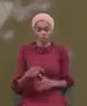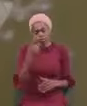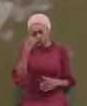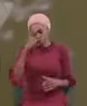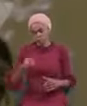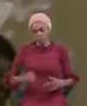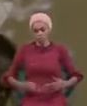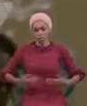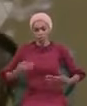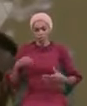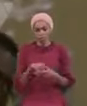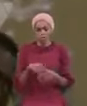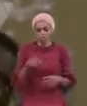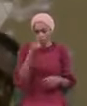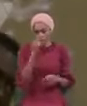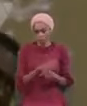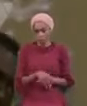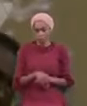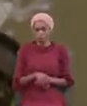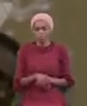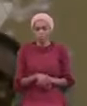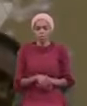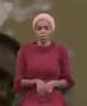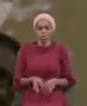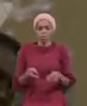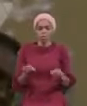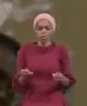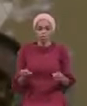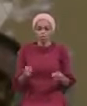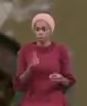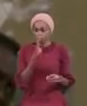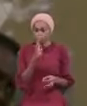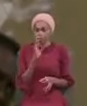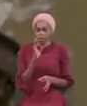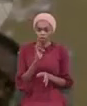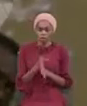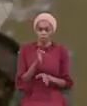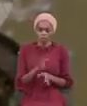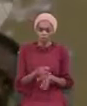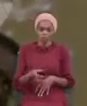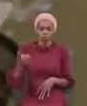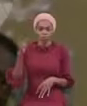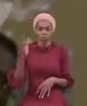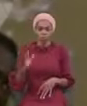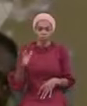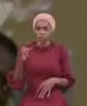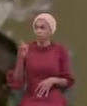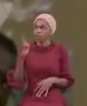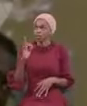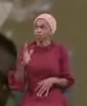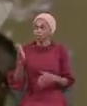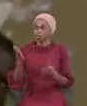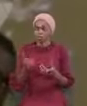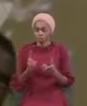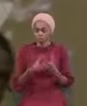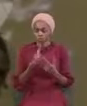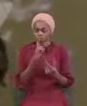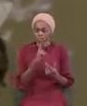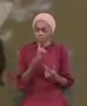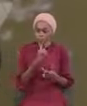être étant de Dieu un bon Dieu il voulait s'assurer que sa relation avec eux demeure